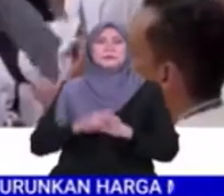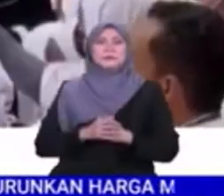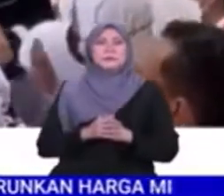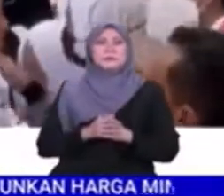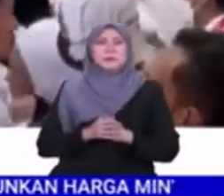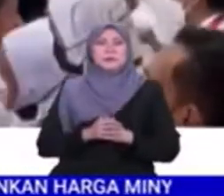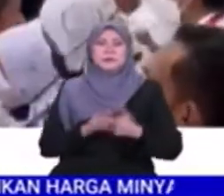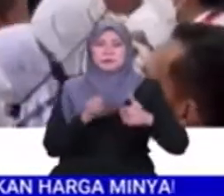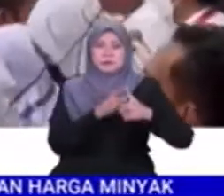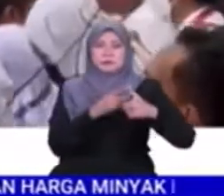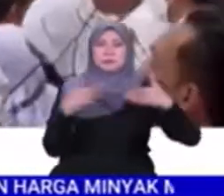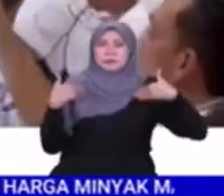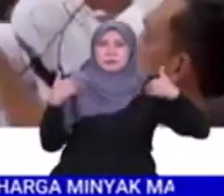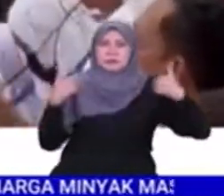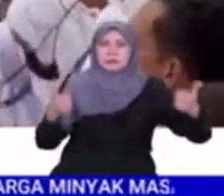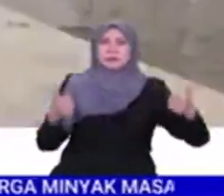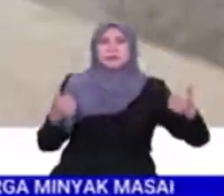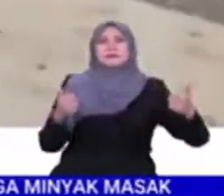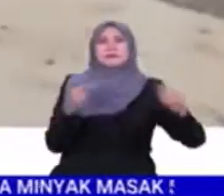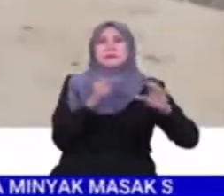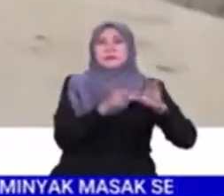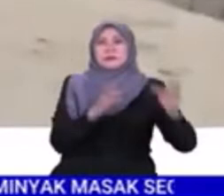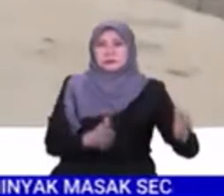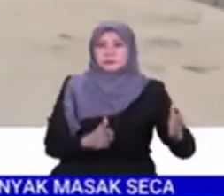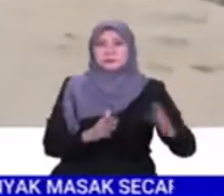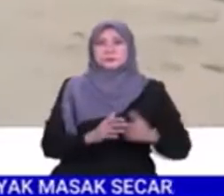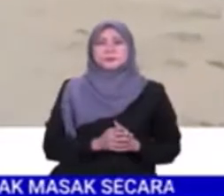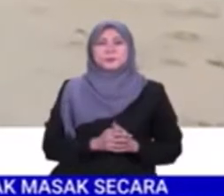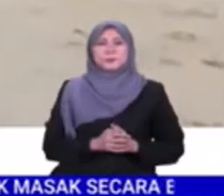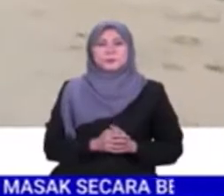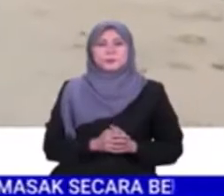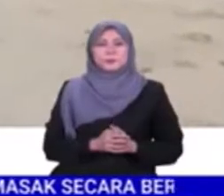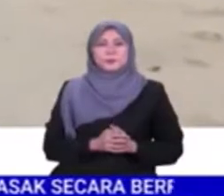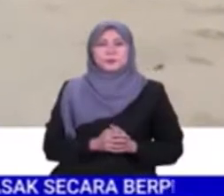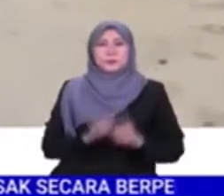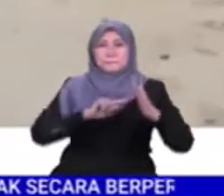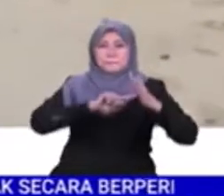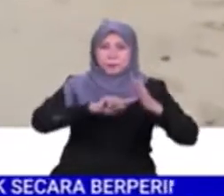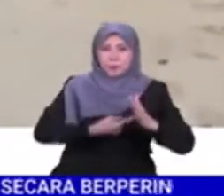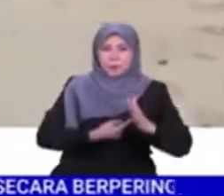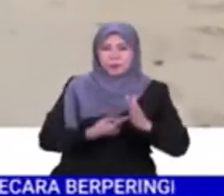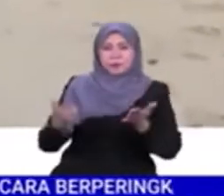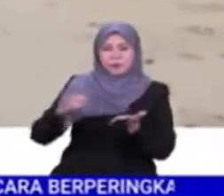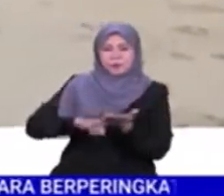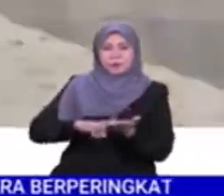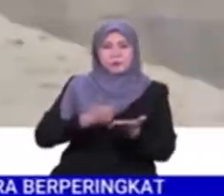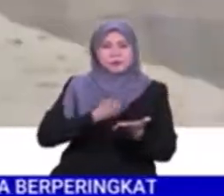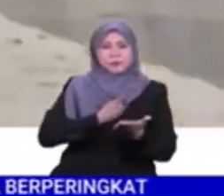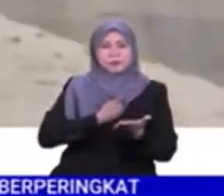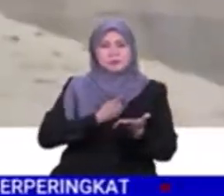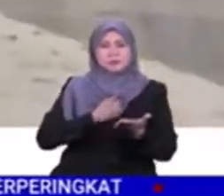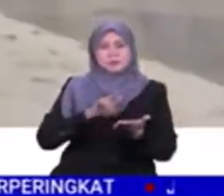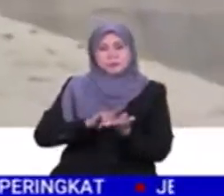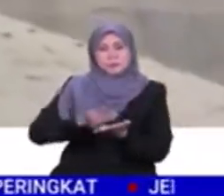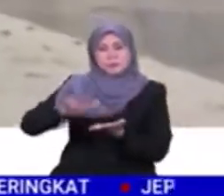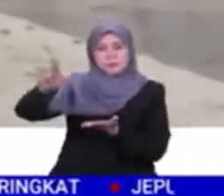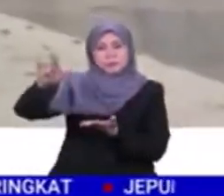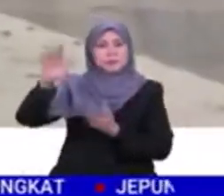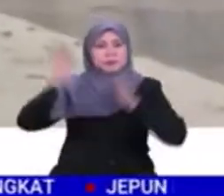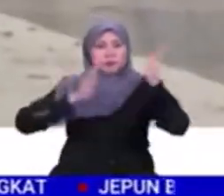keperluan kesihatan para jemaah haji daripada mula melaporkan diri di stesen berlepas di